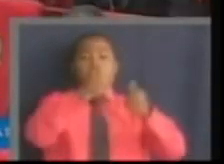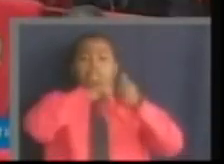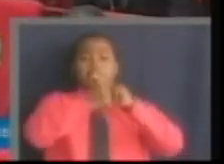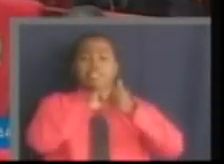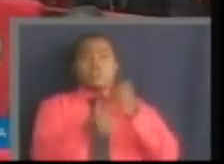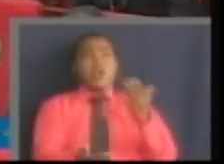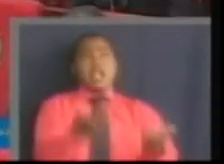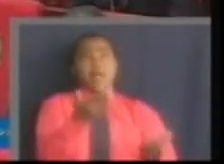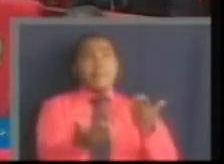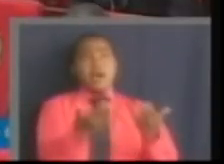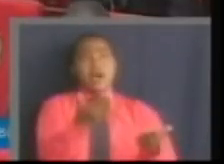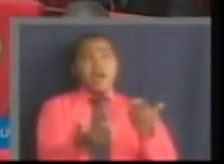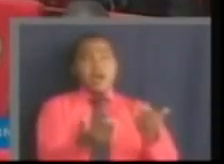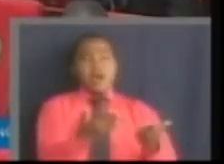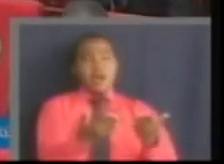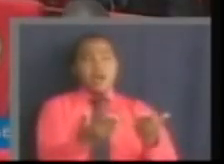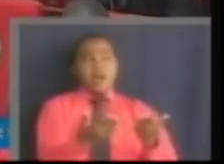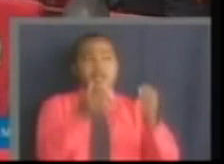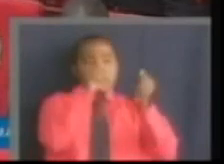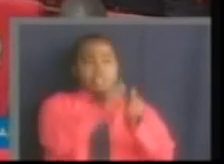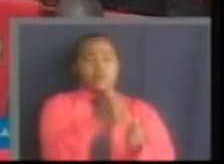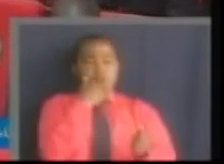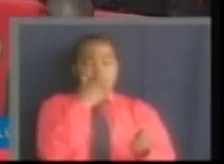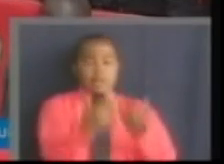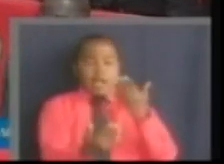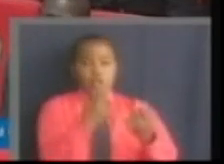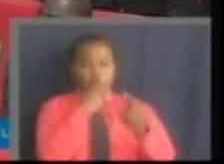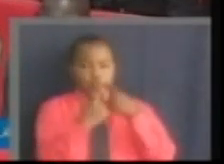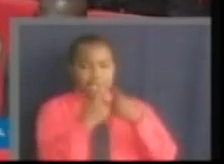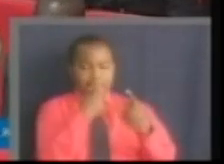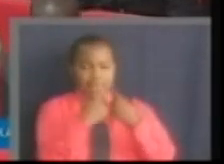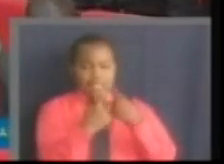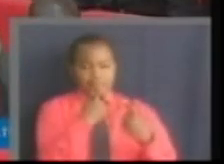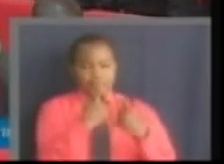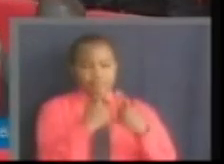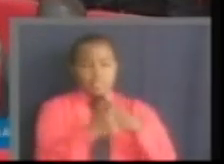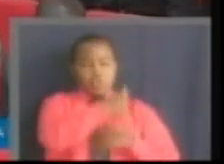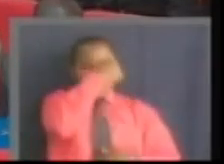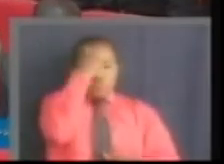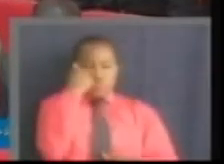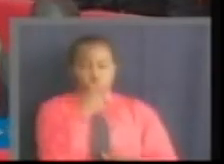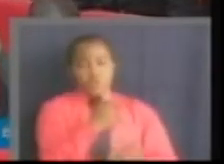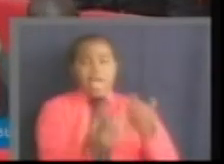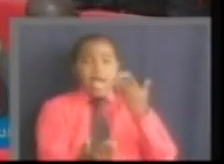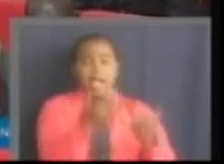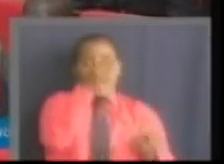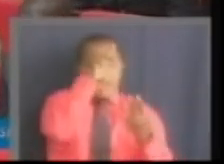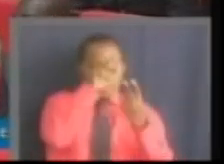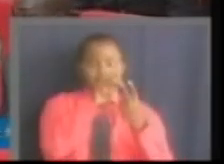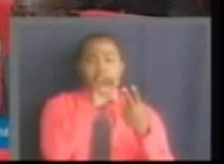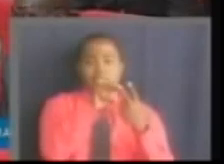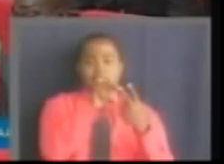na sentensi ambayo inasema kwamba walau tutajadili sura angalau mbili za